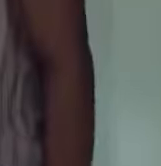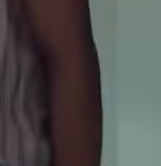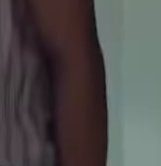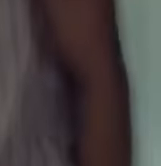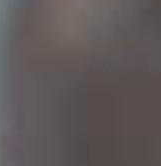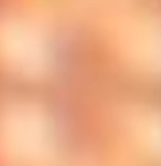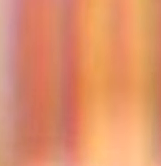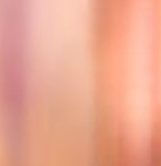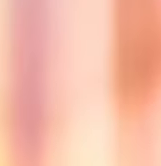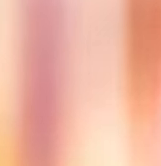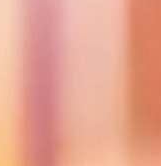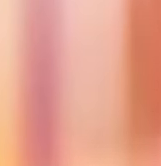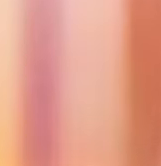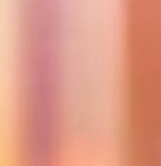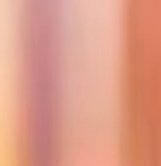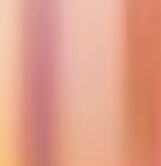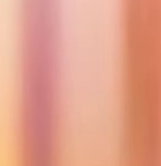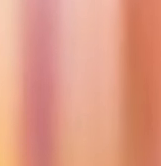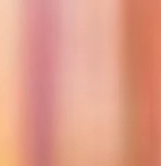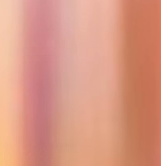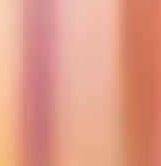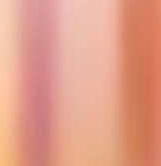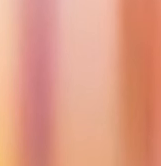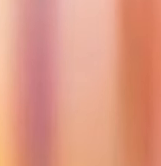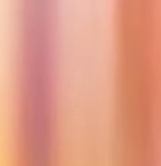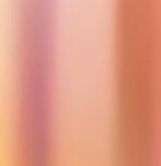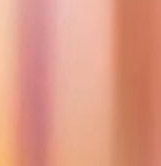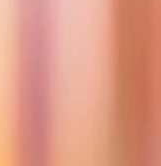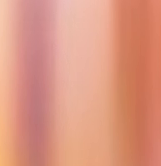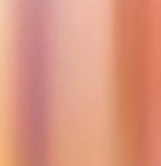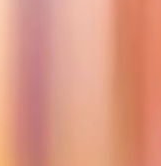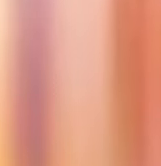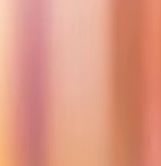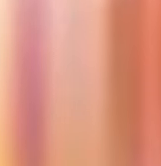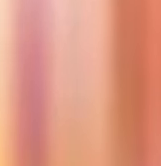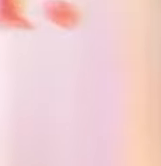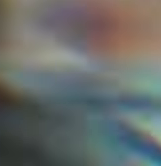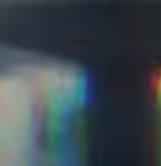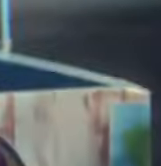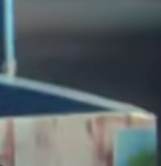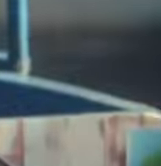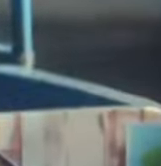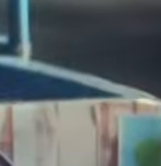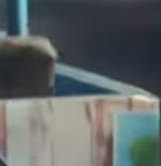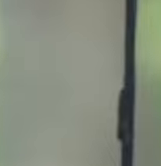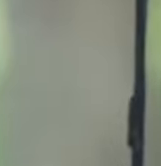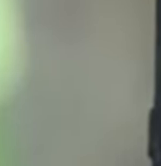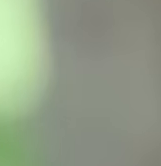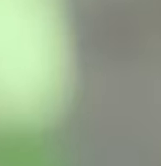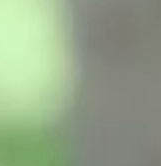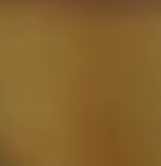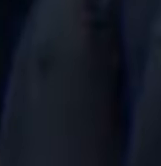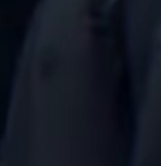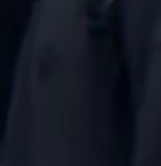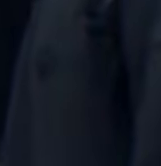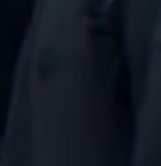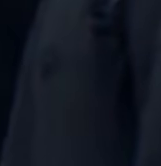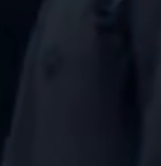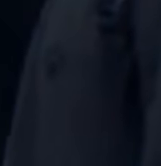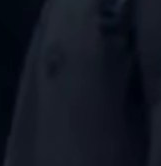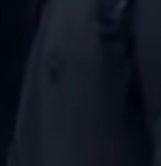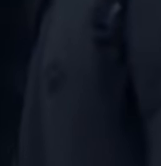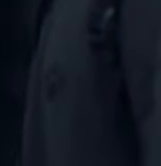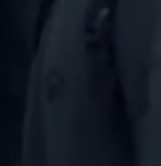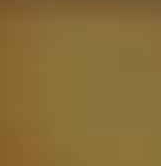Simula na ng pinakamainit na banggaan sa pagiging anak na mas may karapatan. Before we jump into conclusion, we do